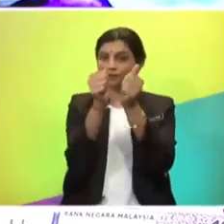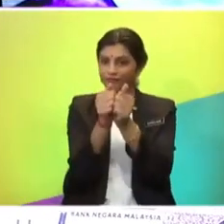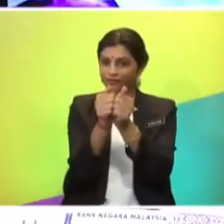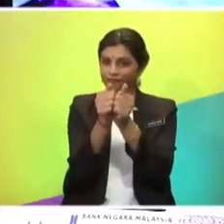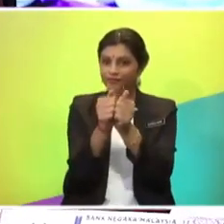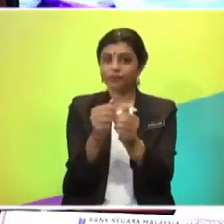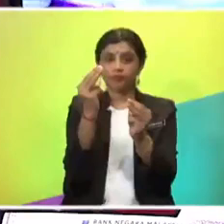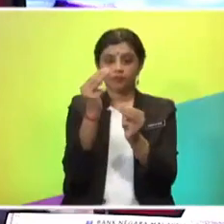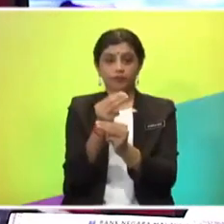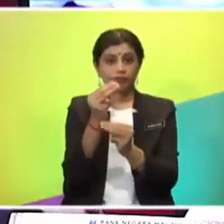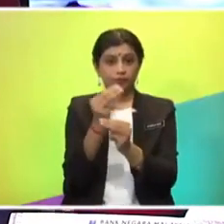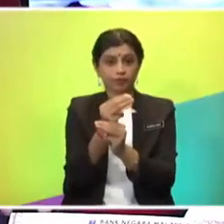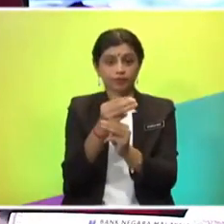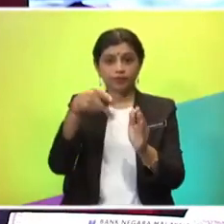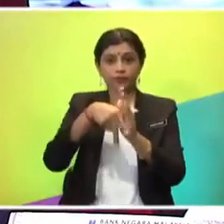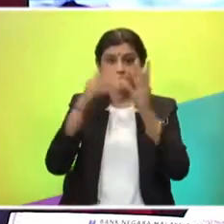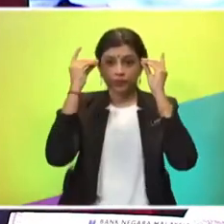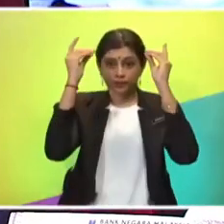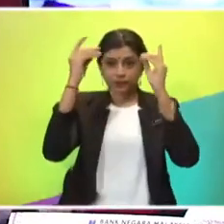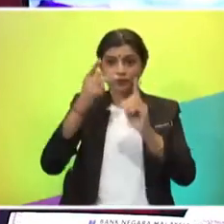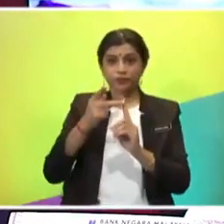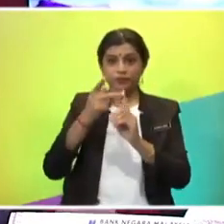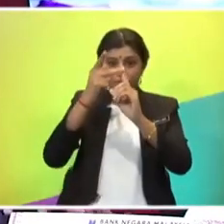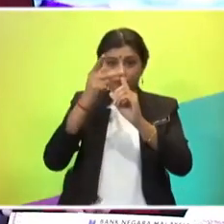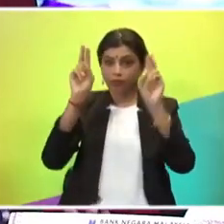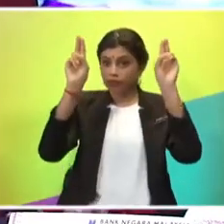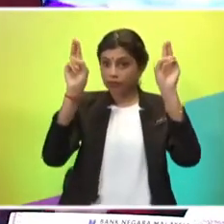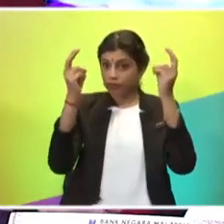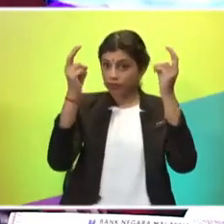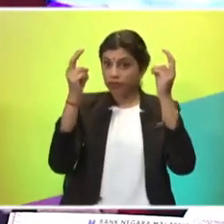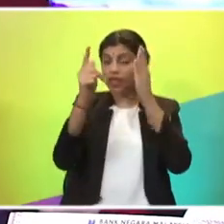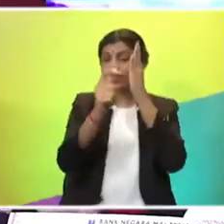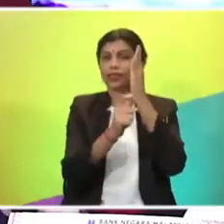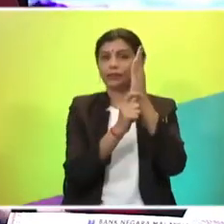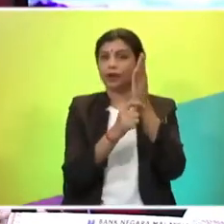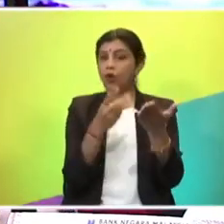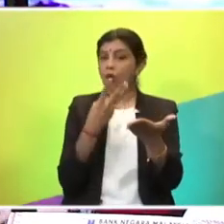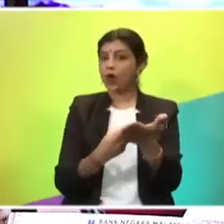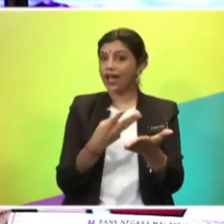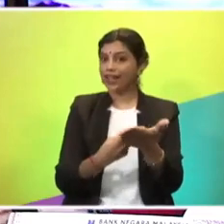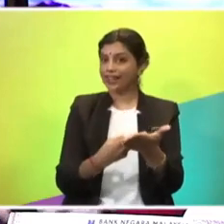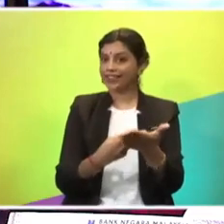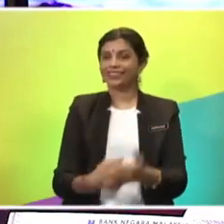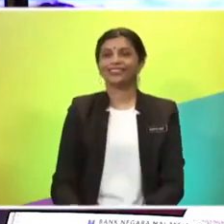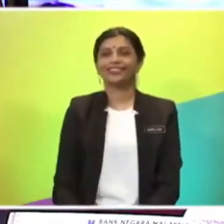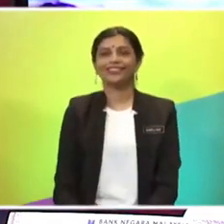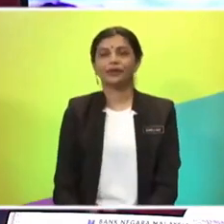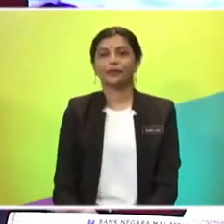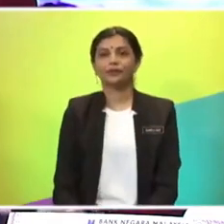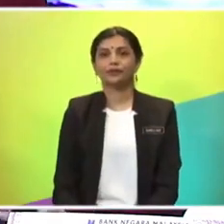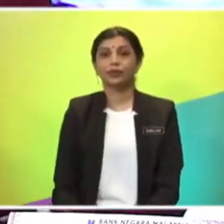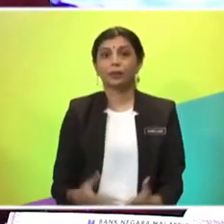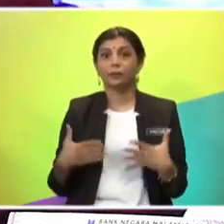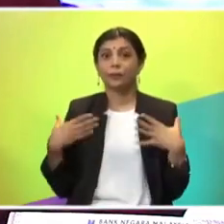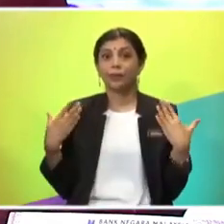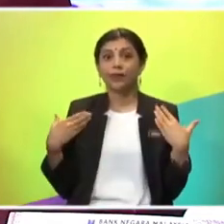pelajaran pendidikan khas matematik dengan topik kita tambah wang. Ini yang seronok ini. Dan